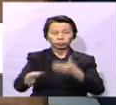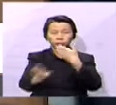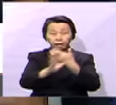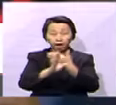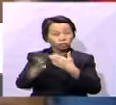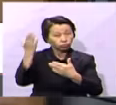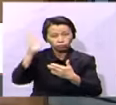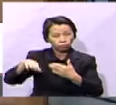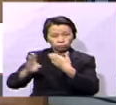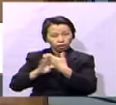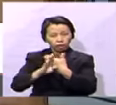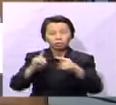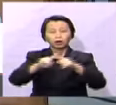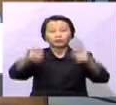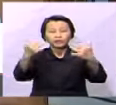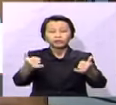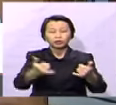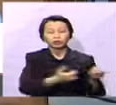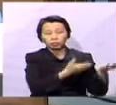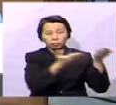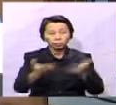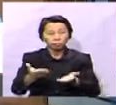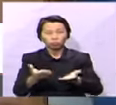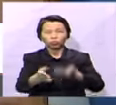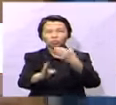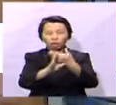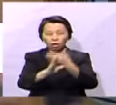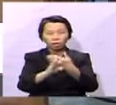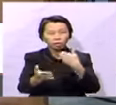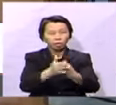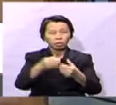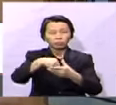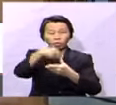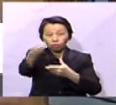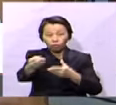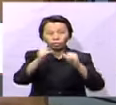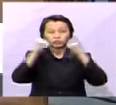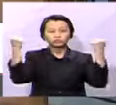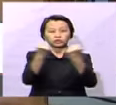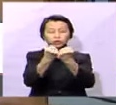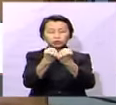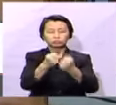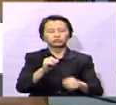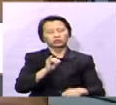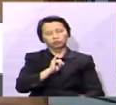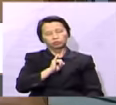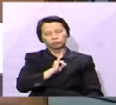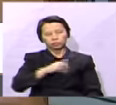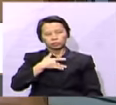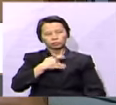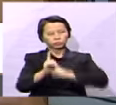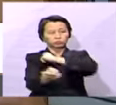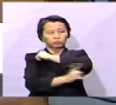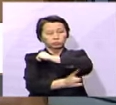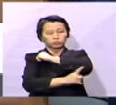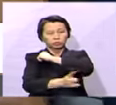sangat. Tapi sekarang hingga membawa kemudaratan itu hingga keluar stadium. Dan saya rasa hukuman yang